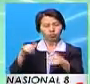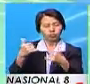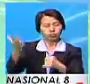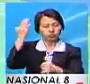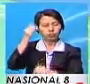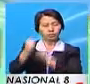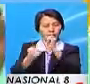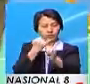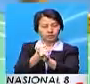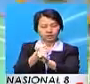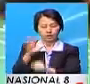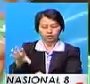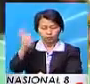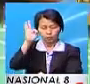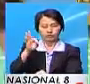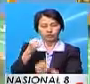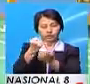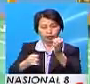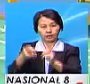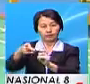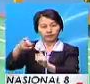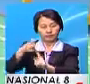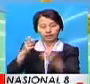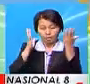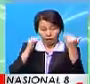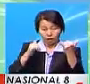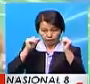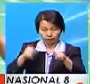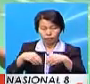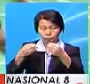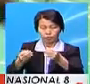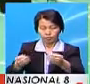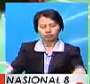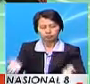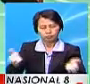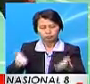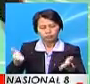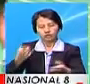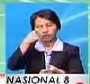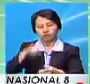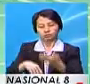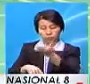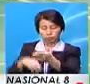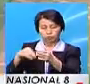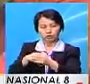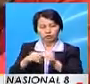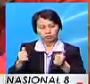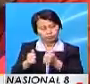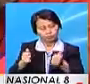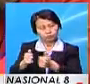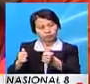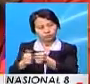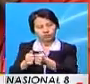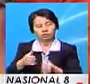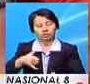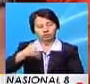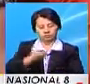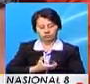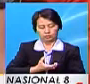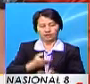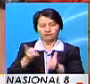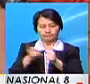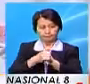antarabangsa pemilihan pemain kelahiran Pulau Pinang itu diharap dapat memberikan suntikan moral buat beliau dalam memburu pingat emas